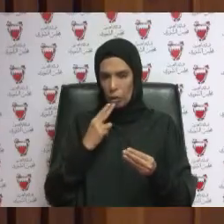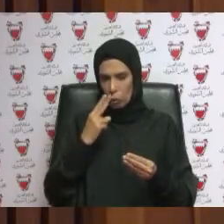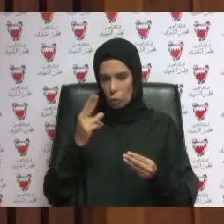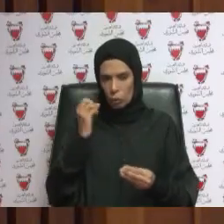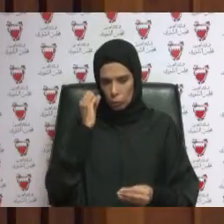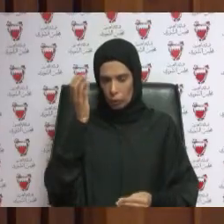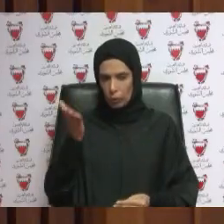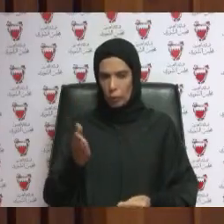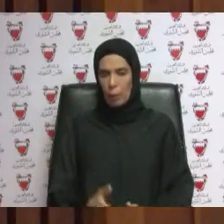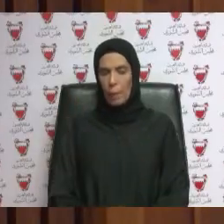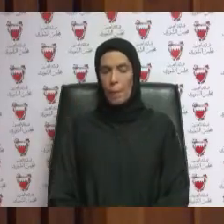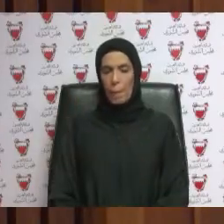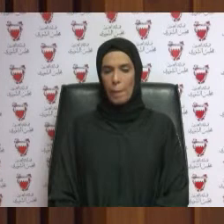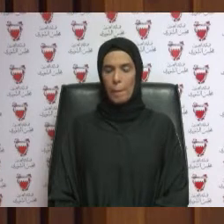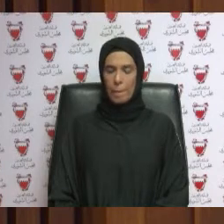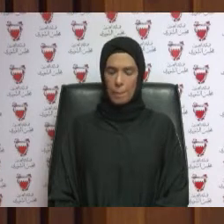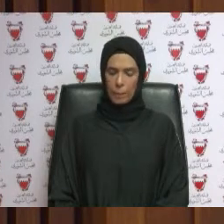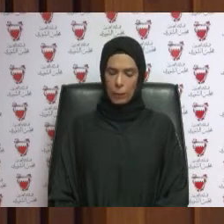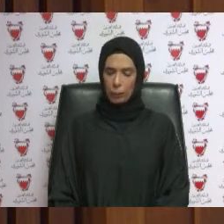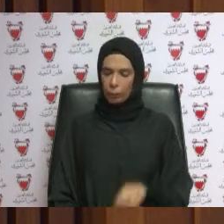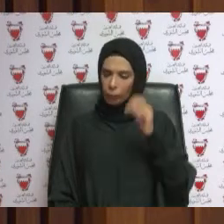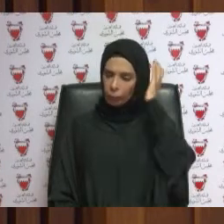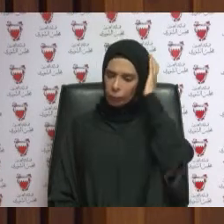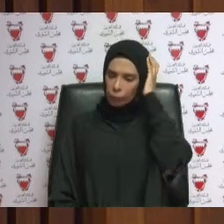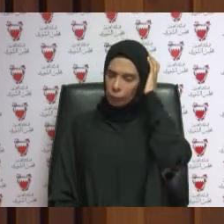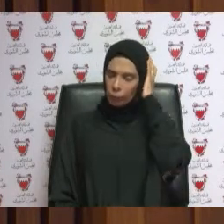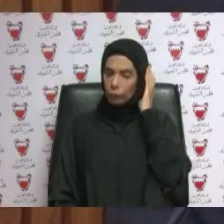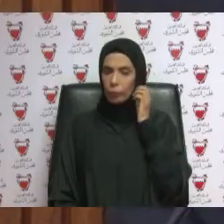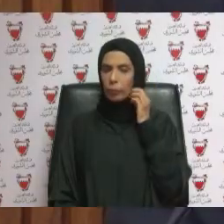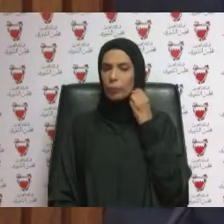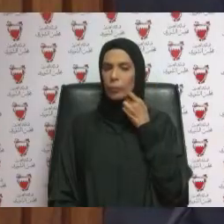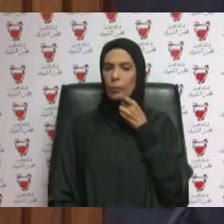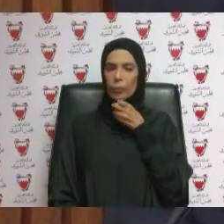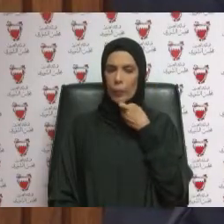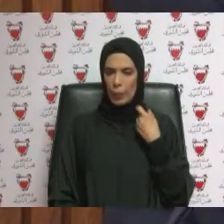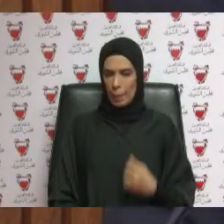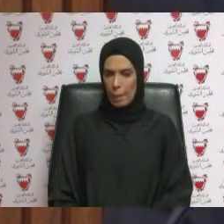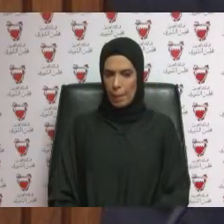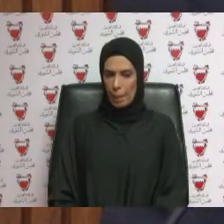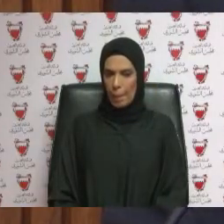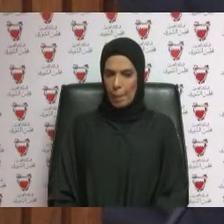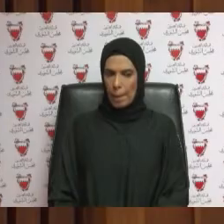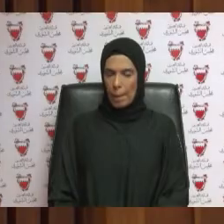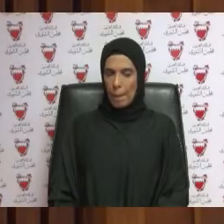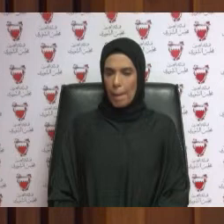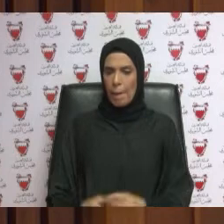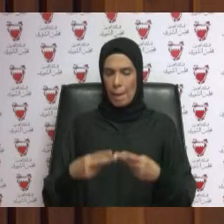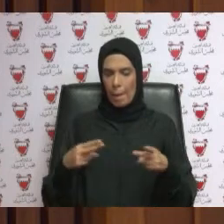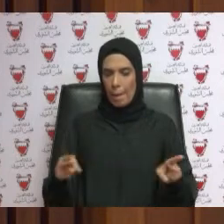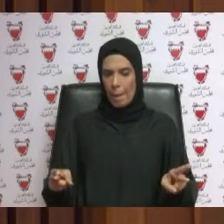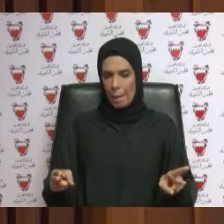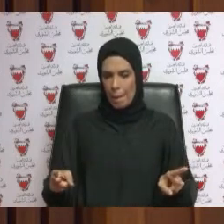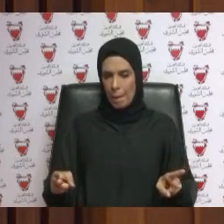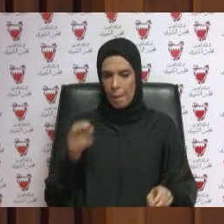الاقتراح، فالأمر معروض على المجلس الموقع لاتخاذ اللازم. توصية الموافقة على جواز